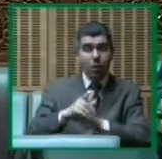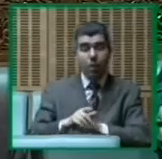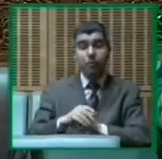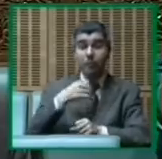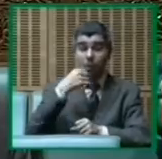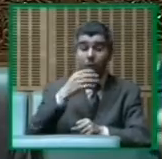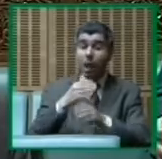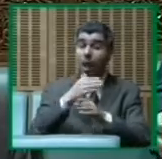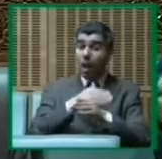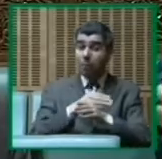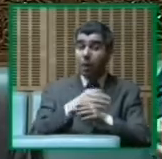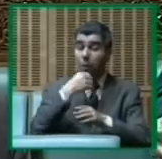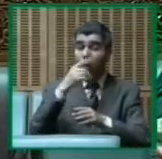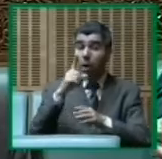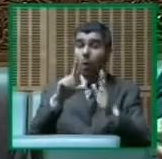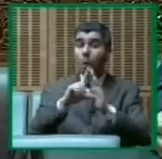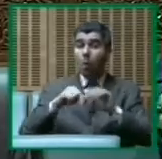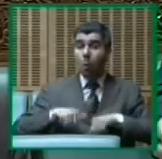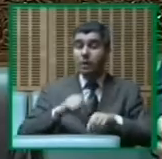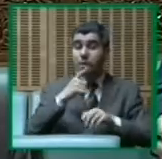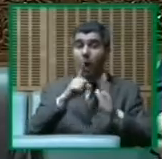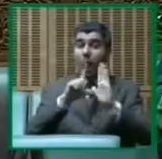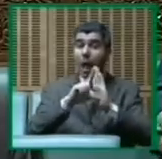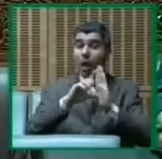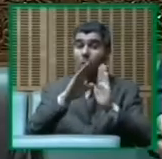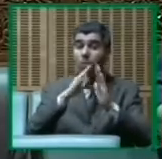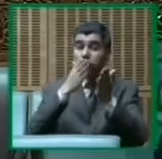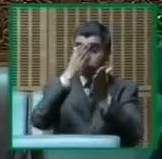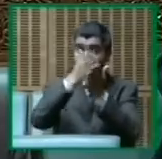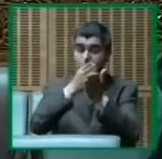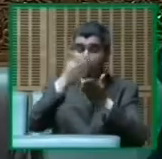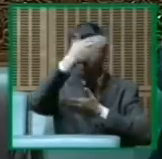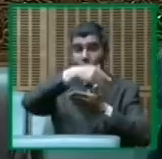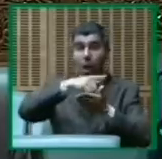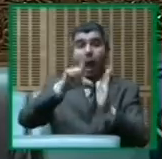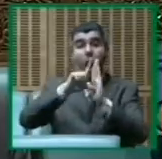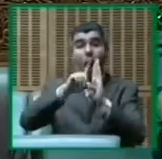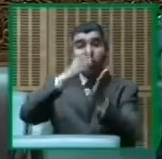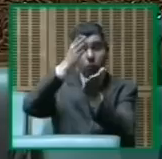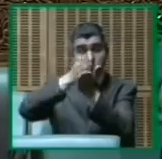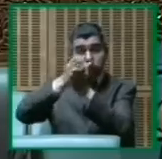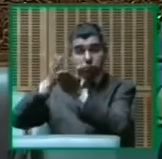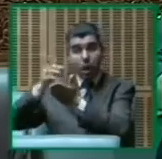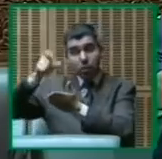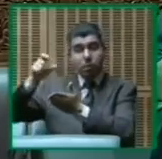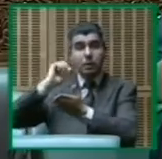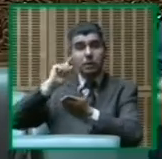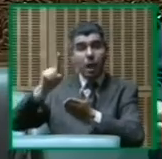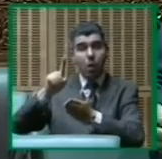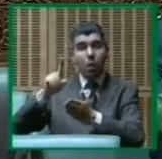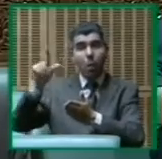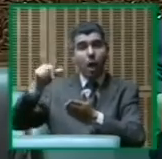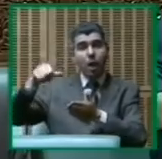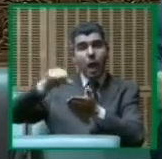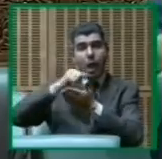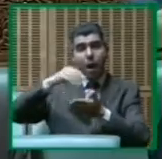ان حسب الدستور وحسب الفصل 31 اصبح الماء حق دستوري. الماء دايز عنده في باب الدار برونشا، دابا الطاكس دو